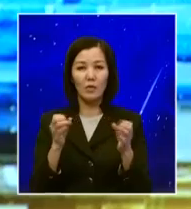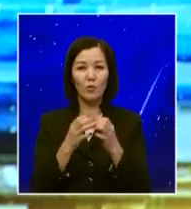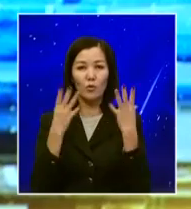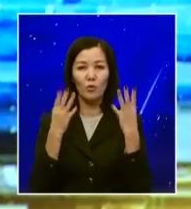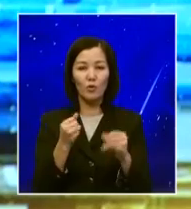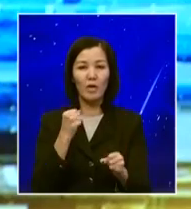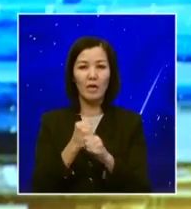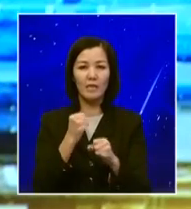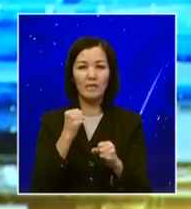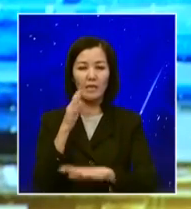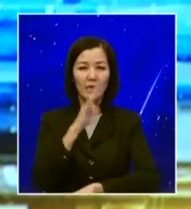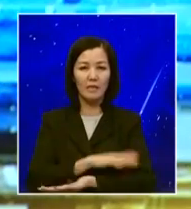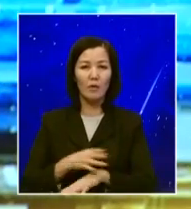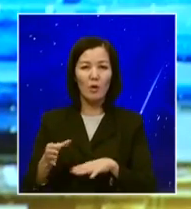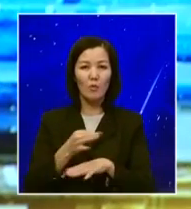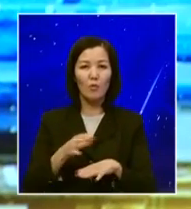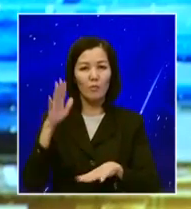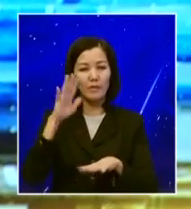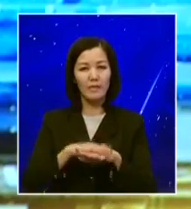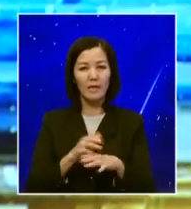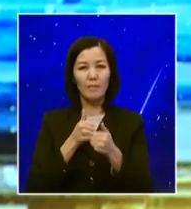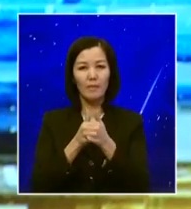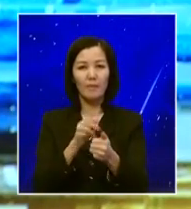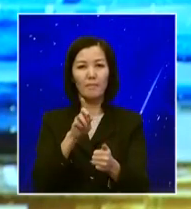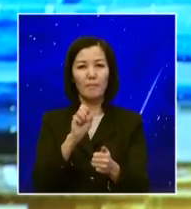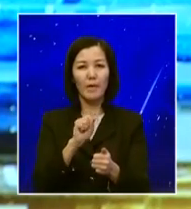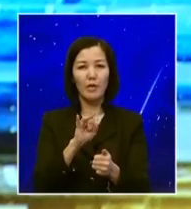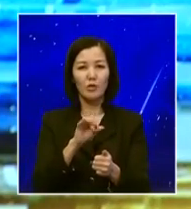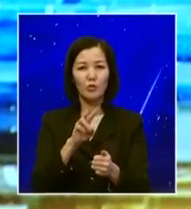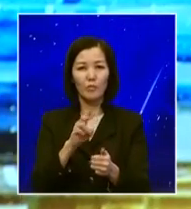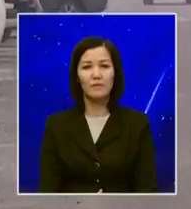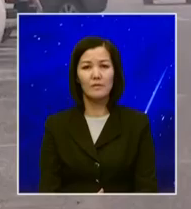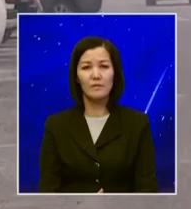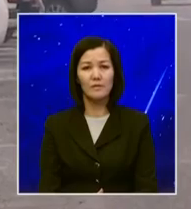қатаңдатылған тәртіпті бүгін облыс әкімінің орынбасары Батыржан Байжұманов таныстырды.